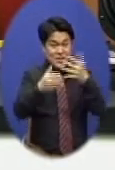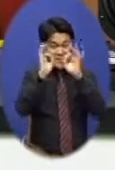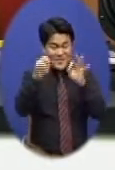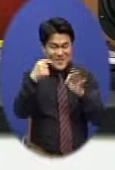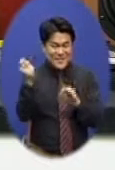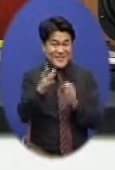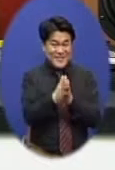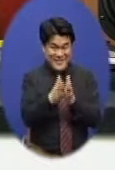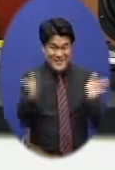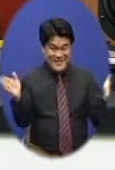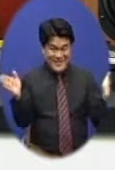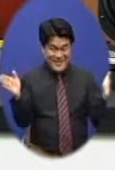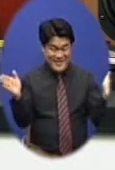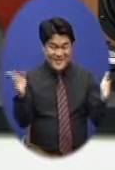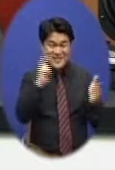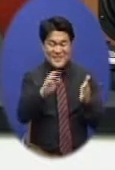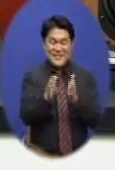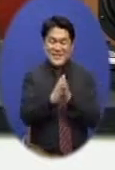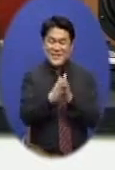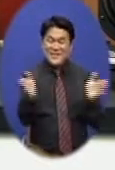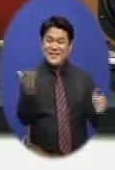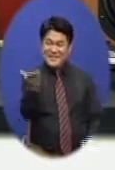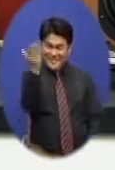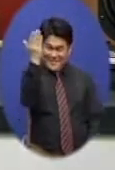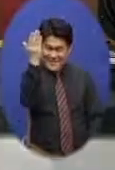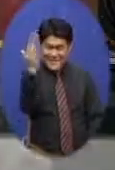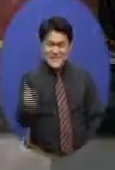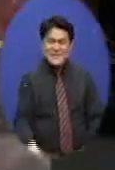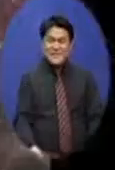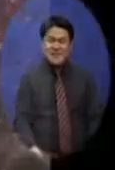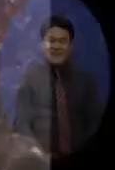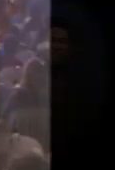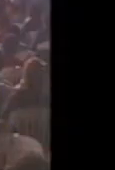다시 달려오겠습니다. 네. 원희정 씨 뮤직비디오 보여 주세요.